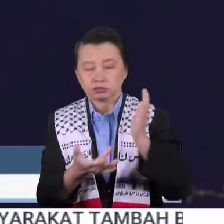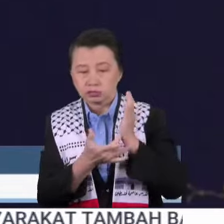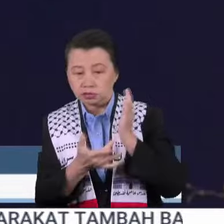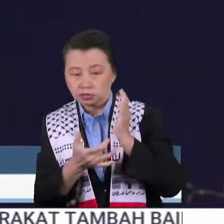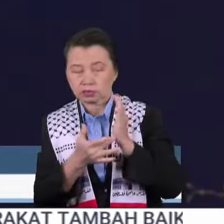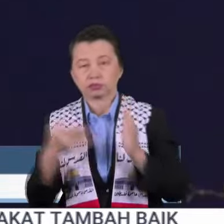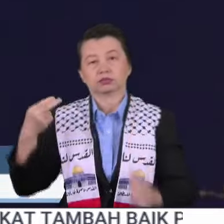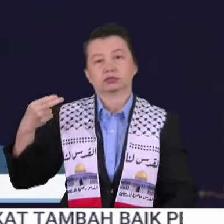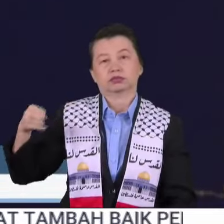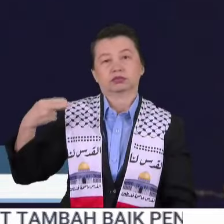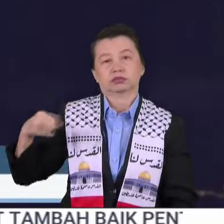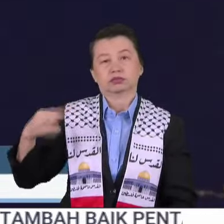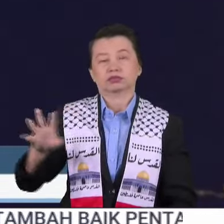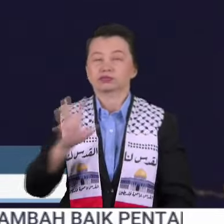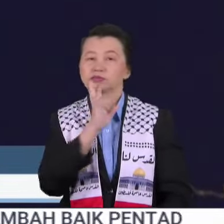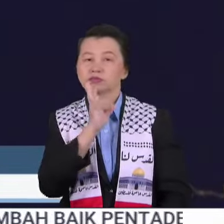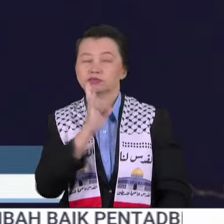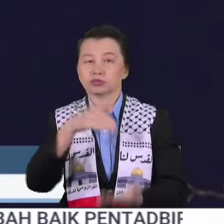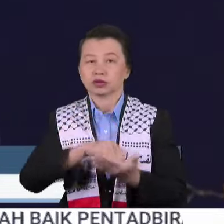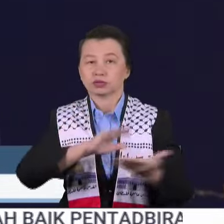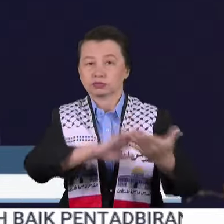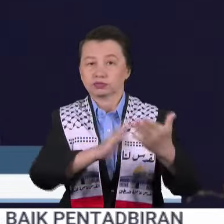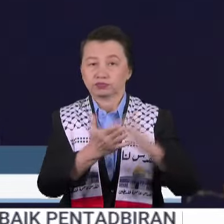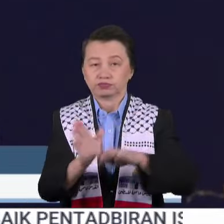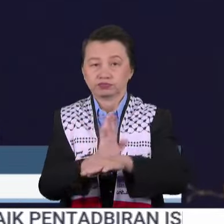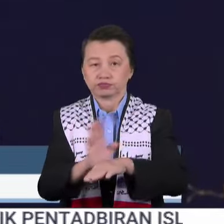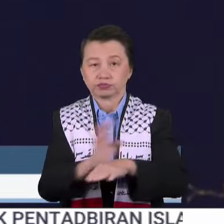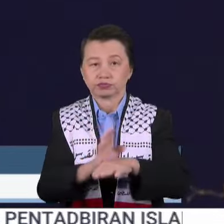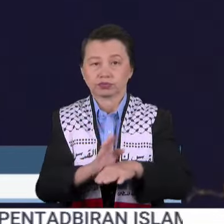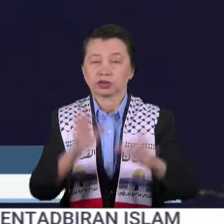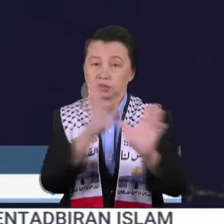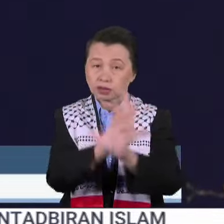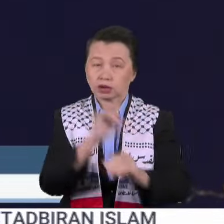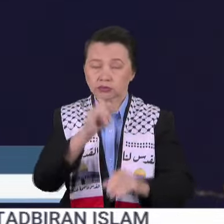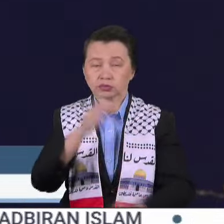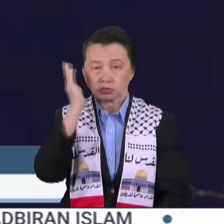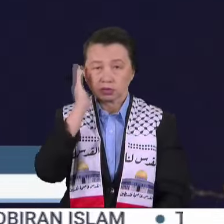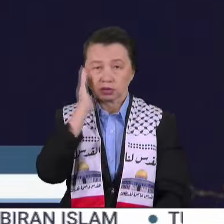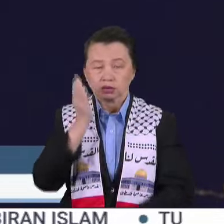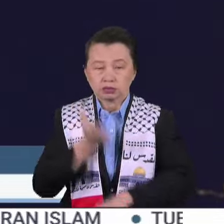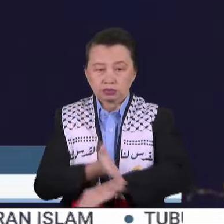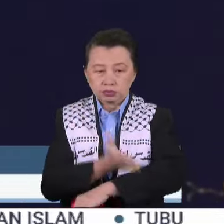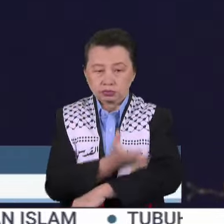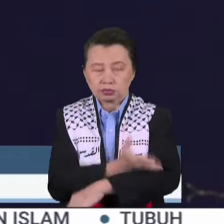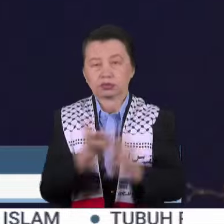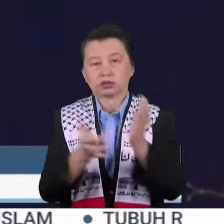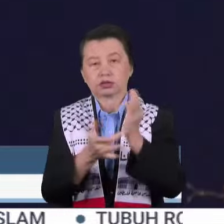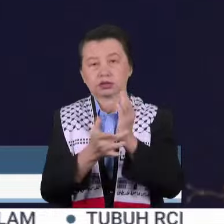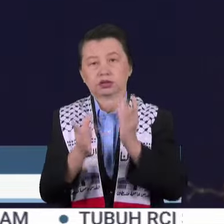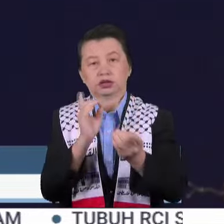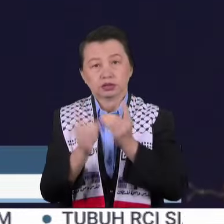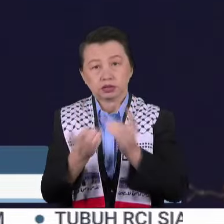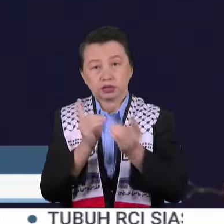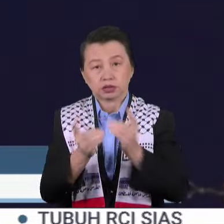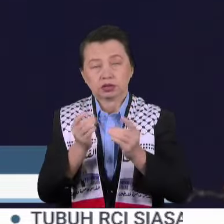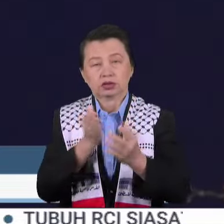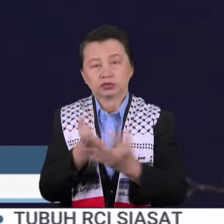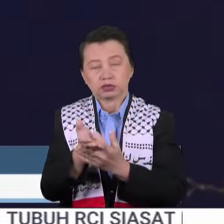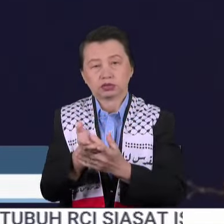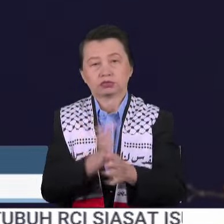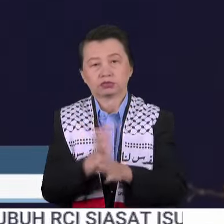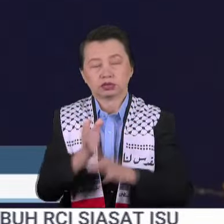teknologi hijau. Tambahnya, komuniti perniagaan tempatan perlu peka dengan perkembangan teknologi digital seperti